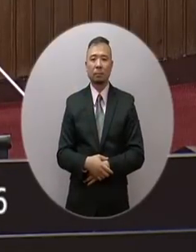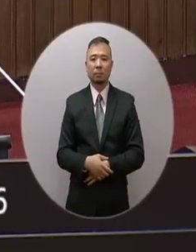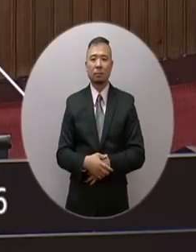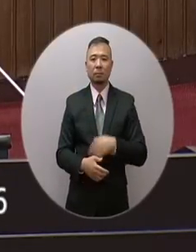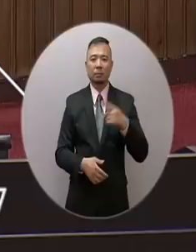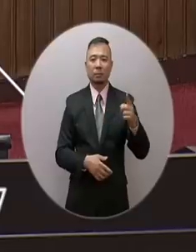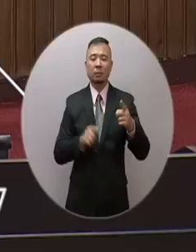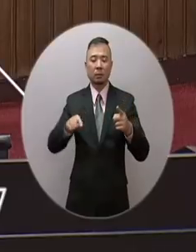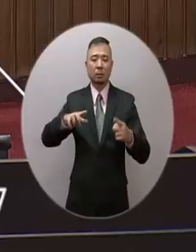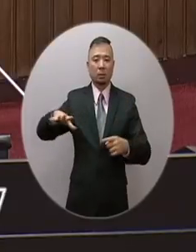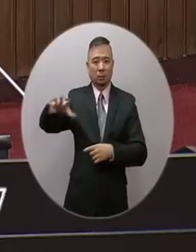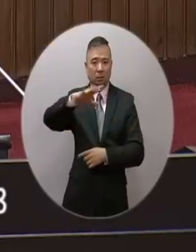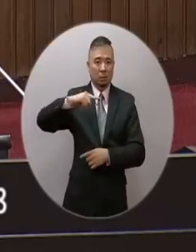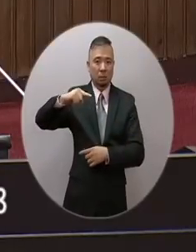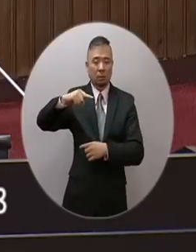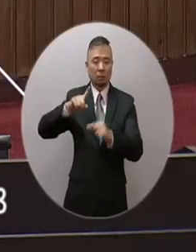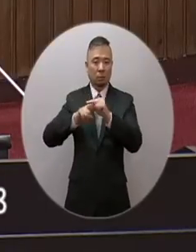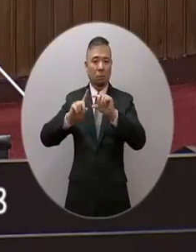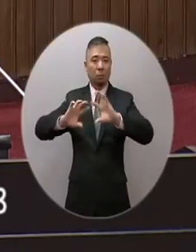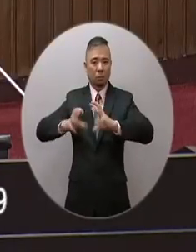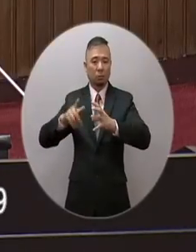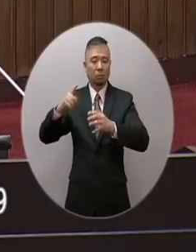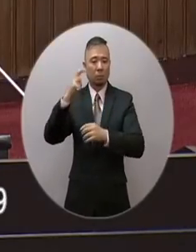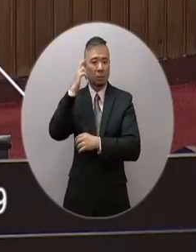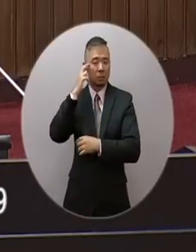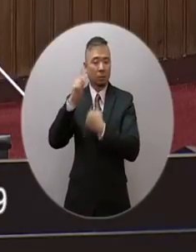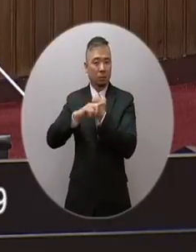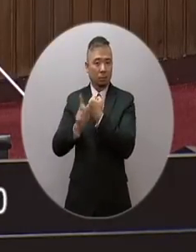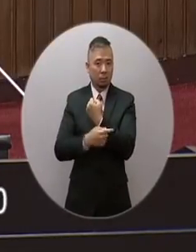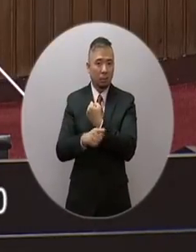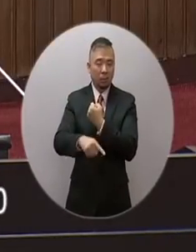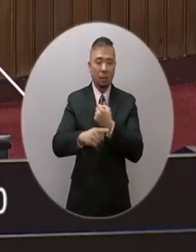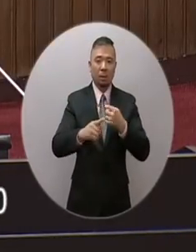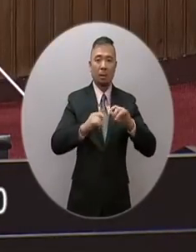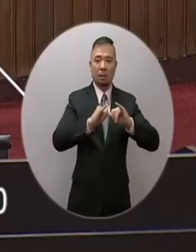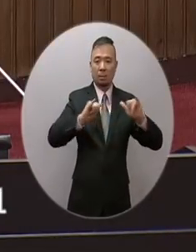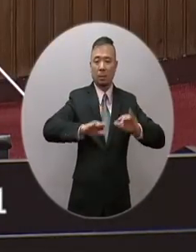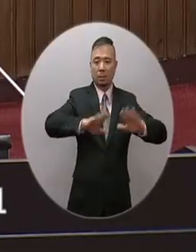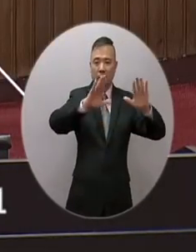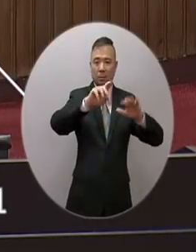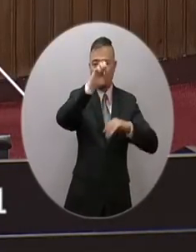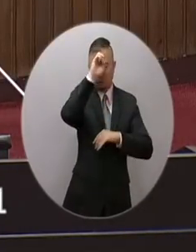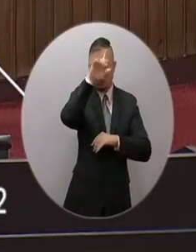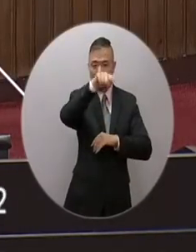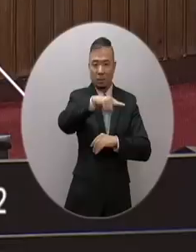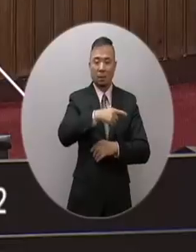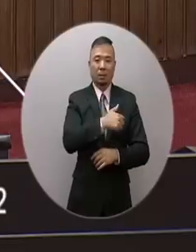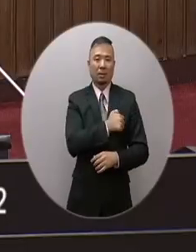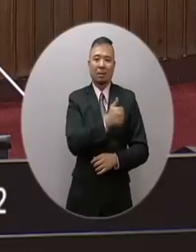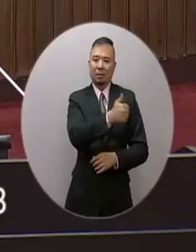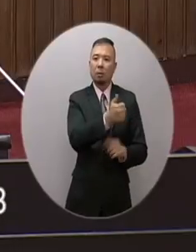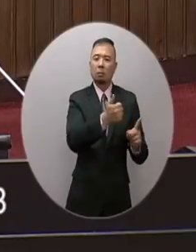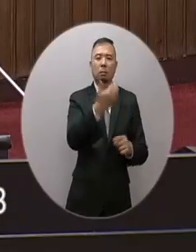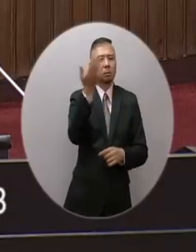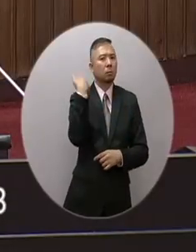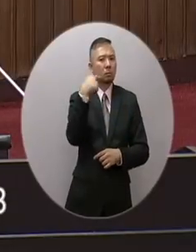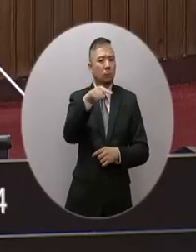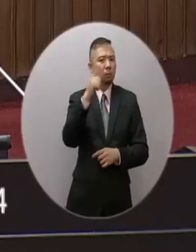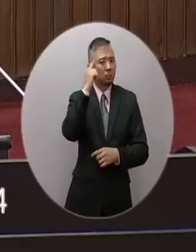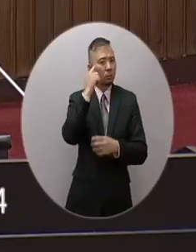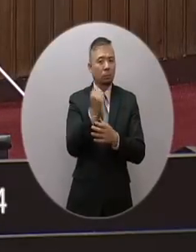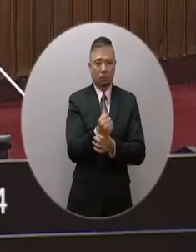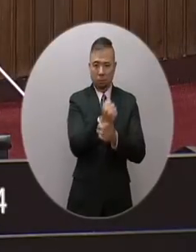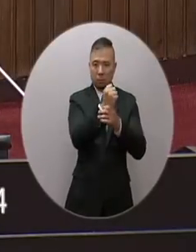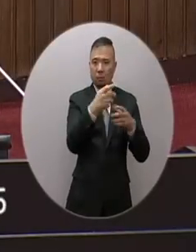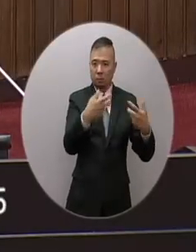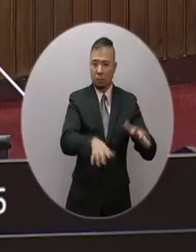中宪法。民进党内如谢长廷等人也曾如此主张。两岸人民关系条